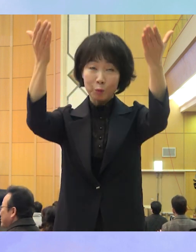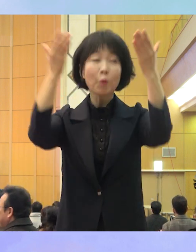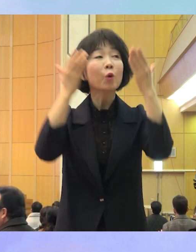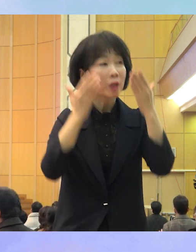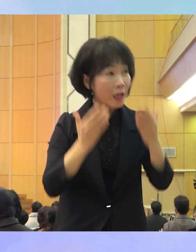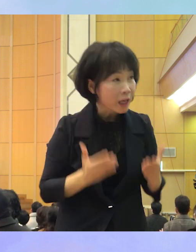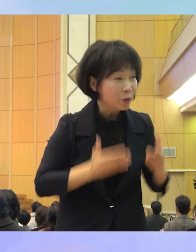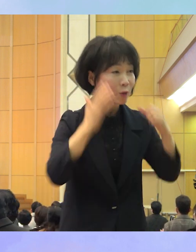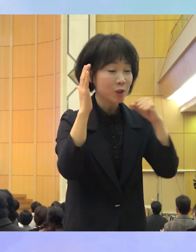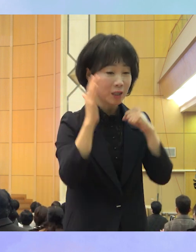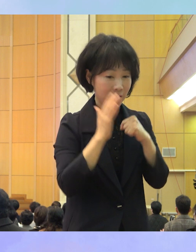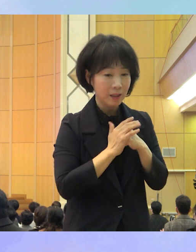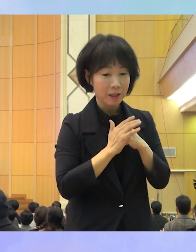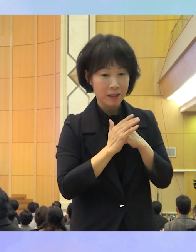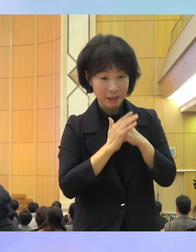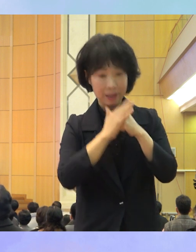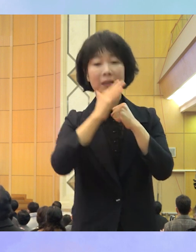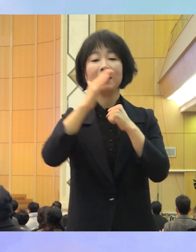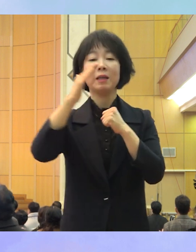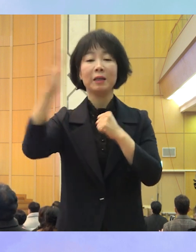하나님 축복해